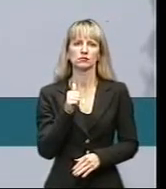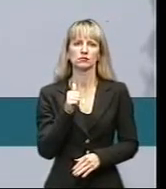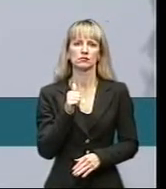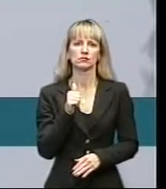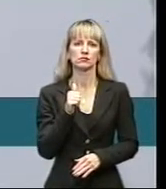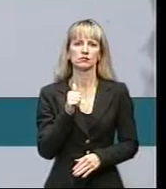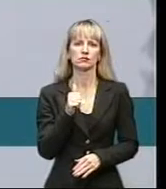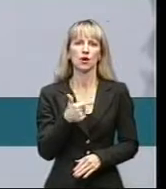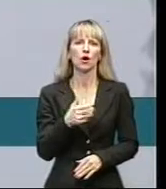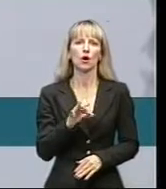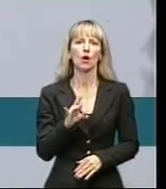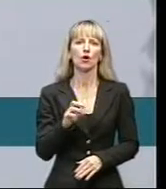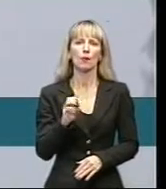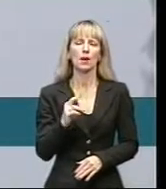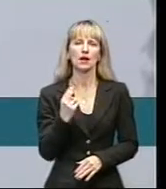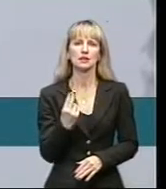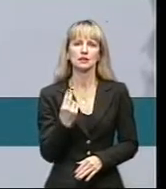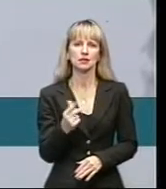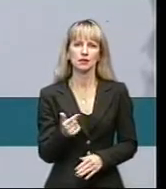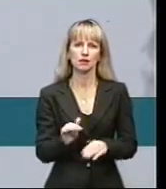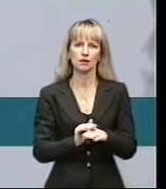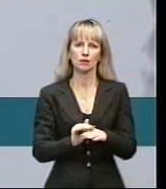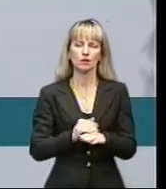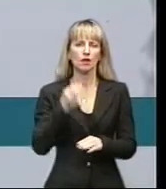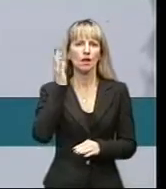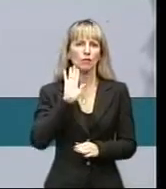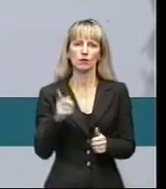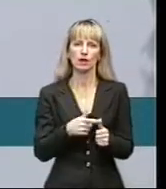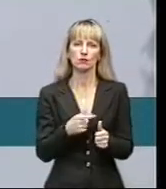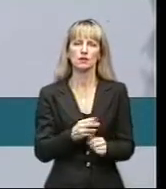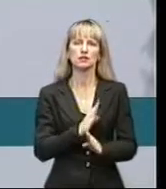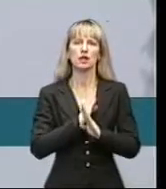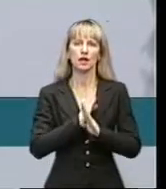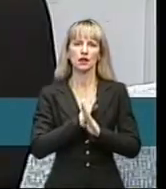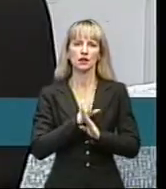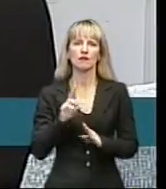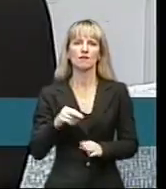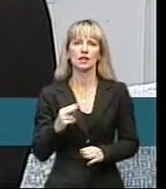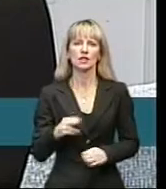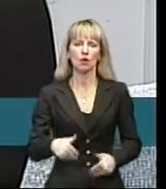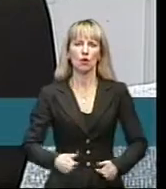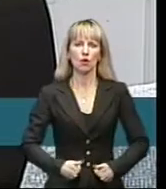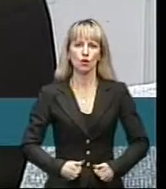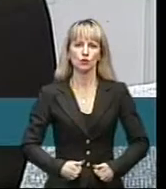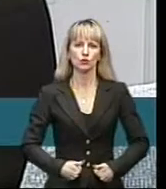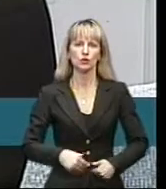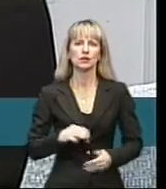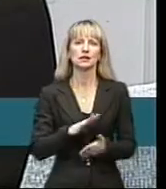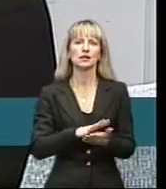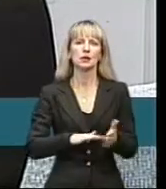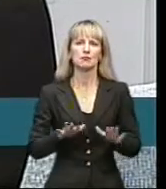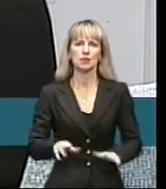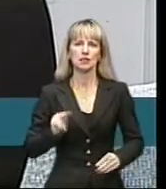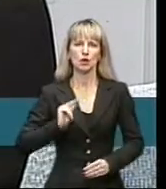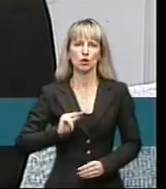Горобець, прізвище, не пам'ятаю, на жаль, ім'я, загинув, написано, від голоду. І далі, місце